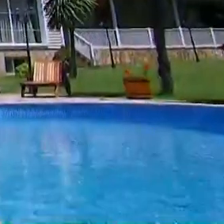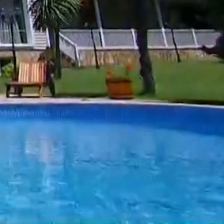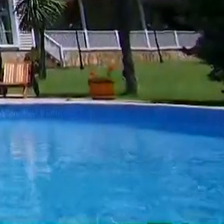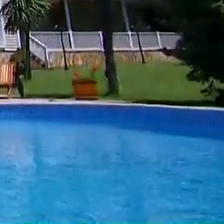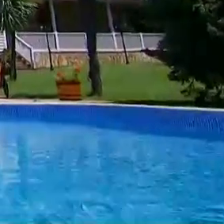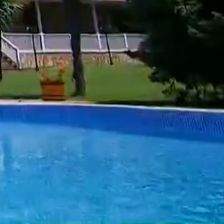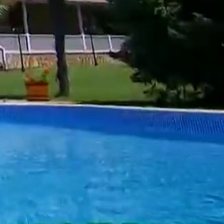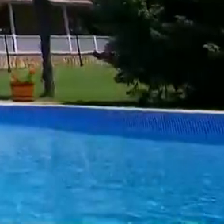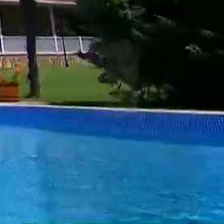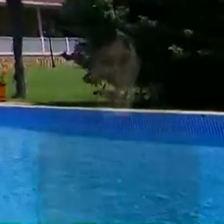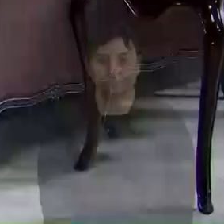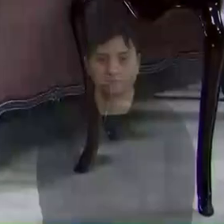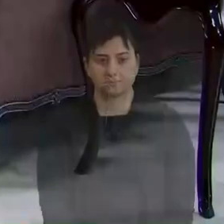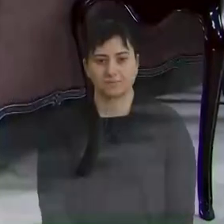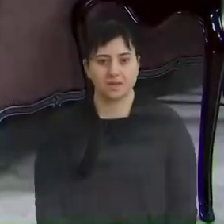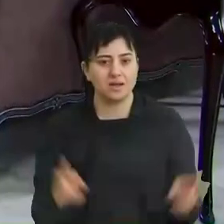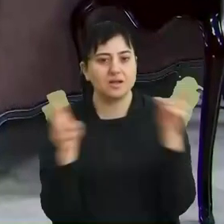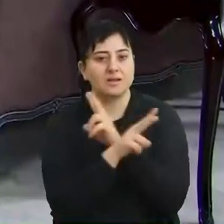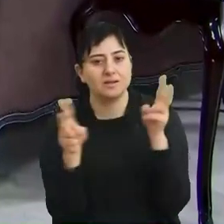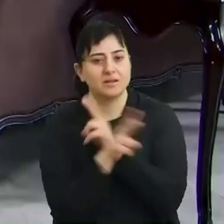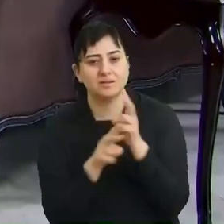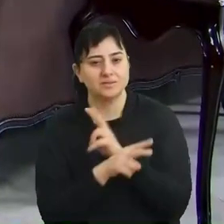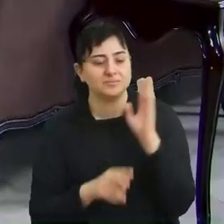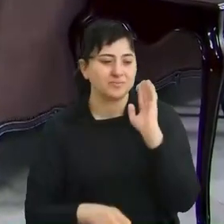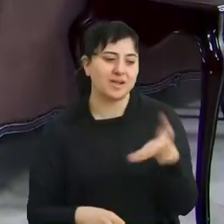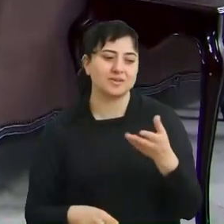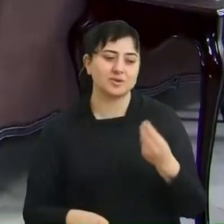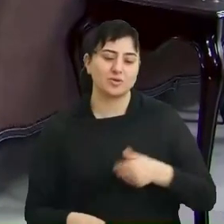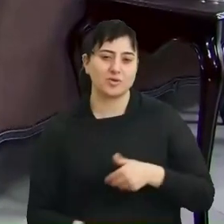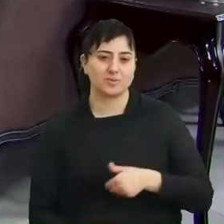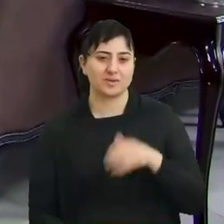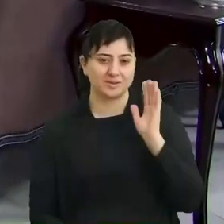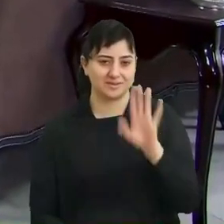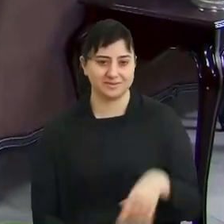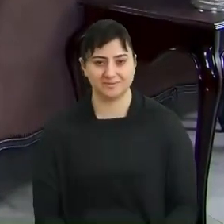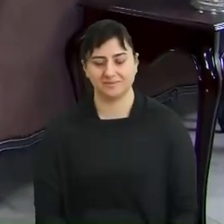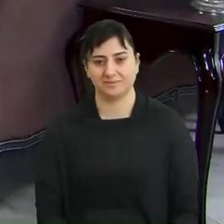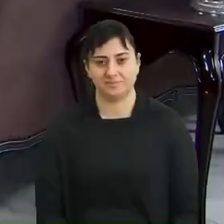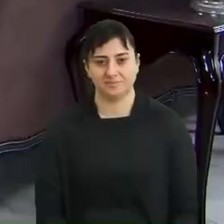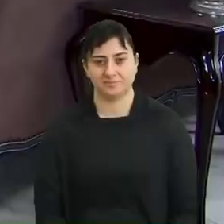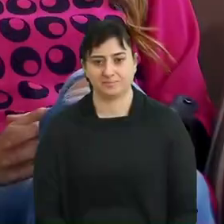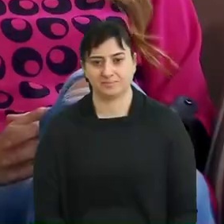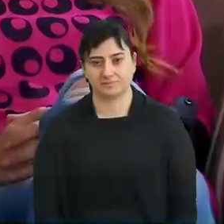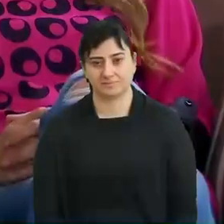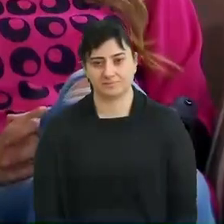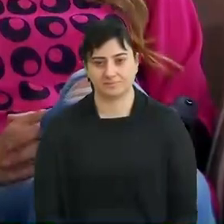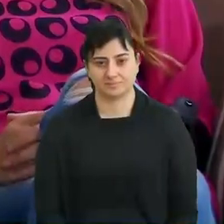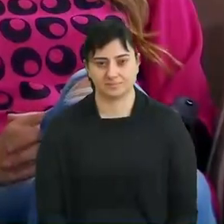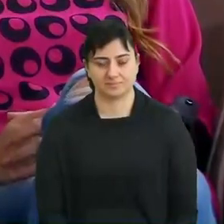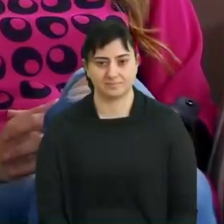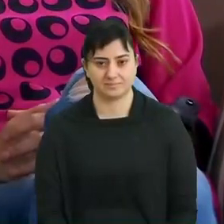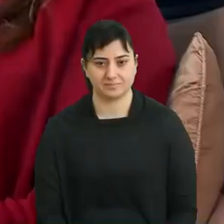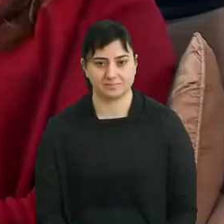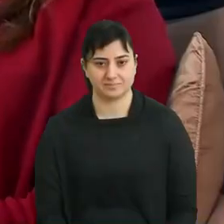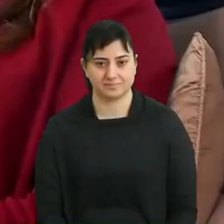ilerleyen yolcu vapurları. Villanın havuz tarafı. Ay bu hikaye bana çok iyi geldi. Ulan